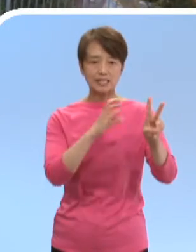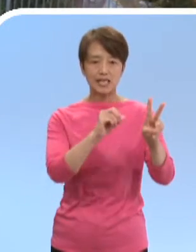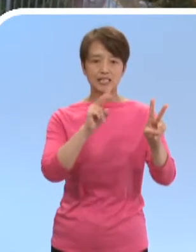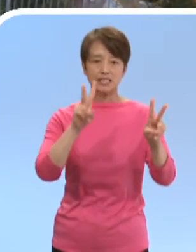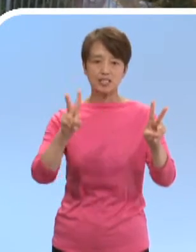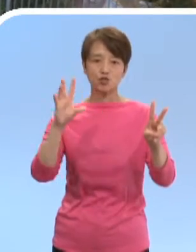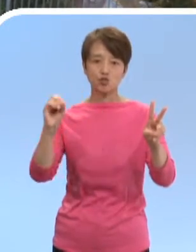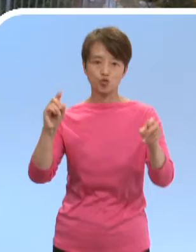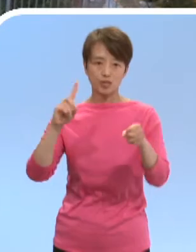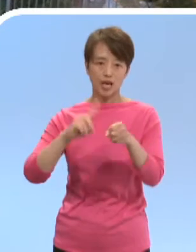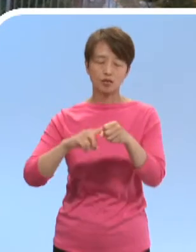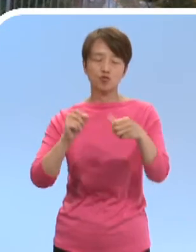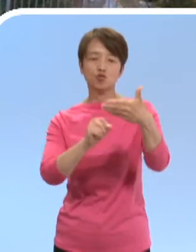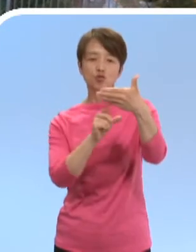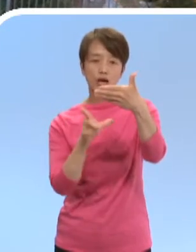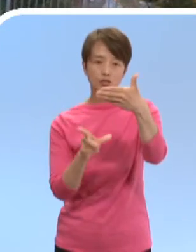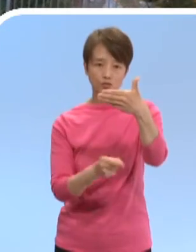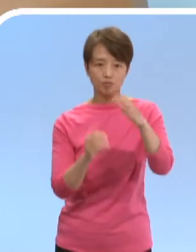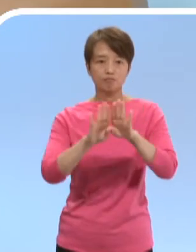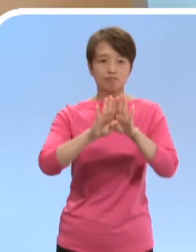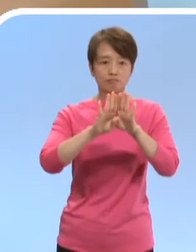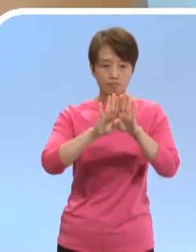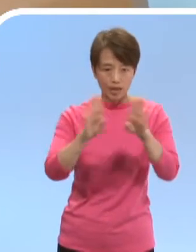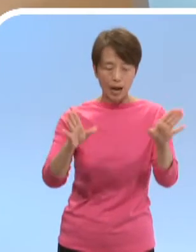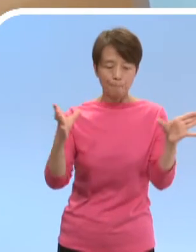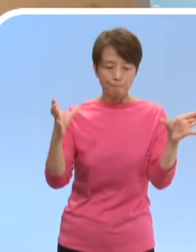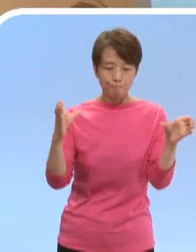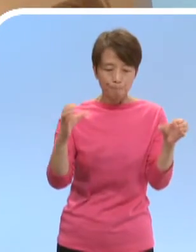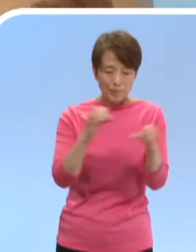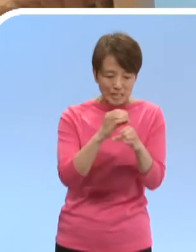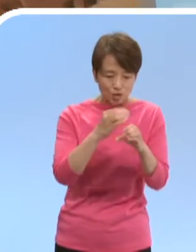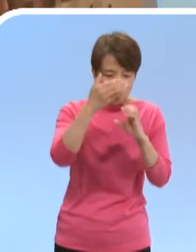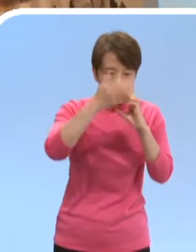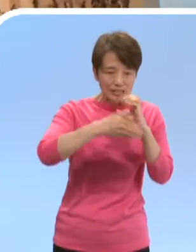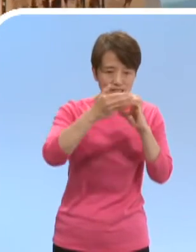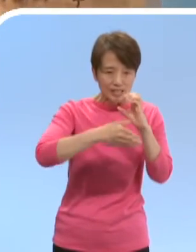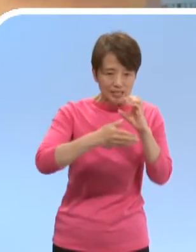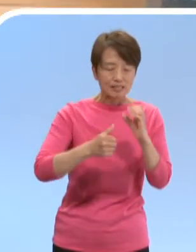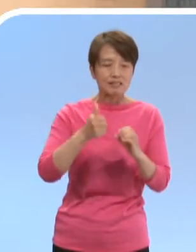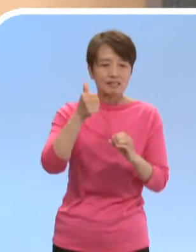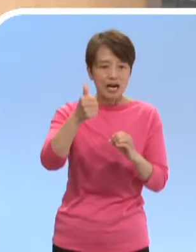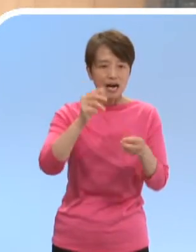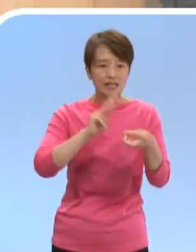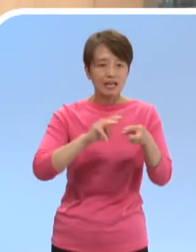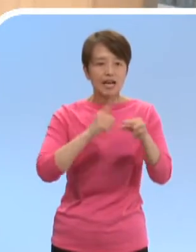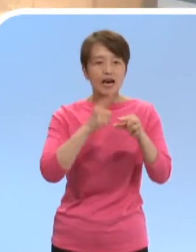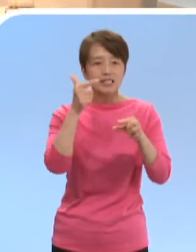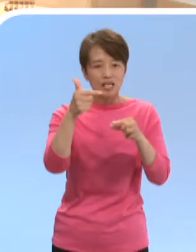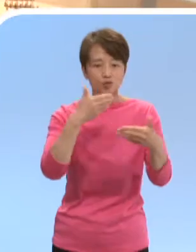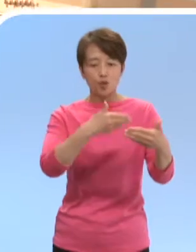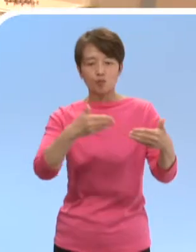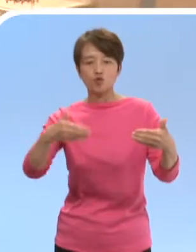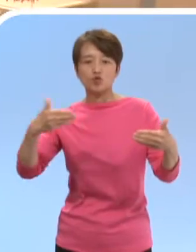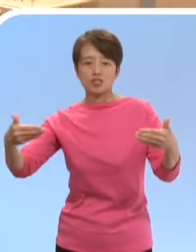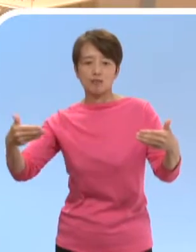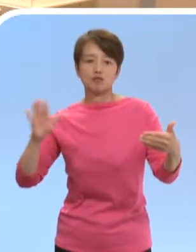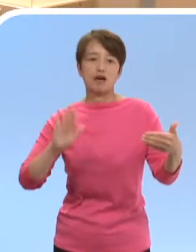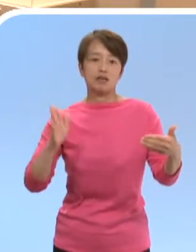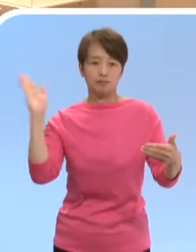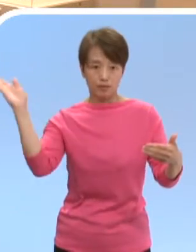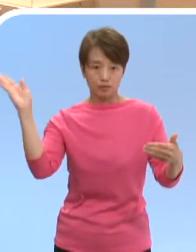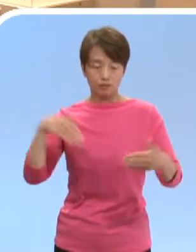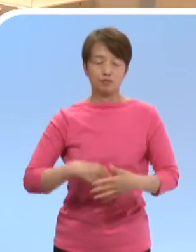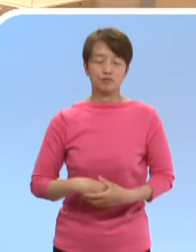2020年9月にオープンしたのは、ミニチュア写真家見立て作家である田中達也さんの常設ミュージアムです。